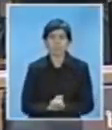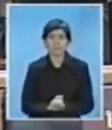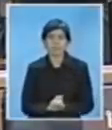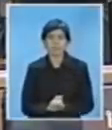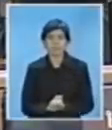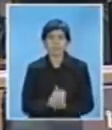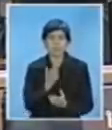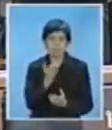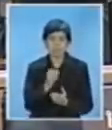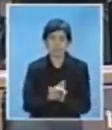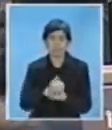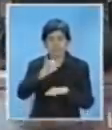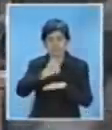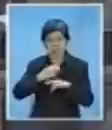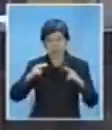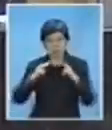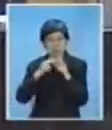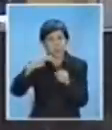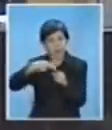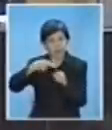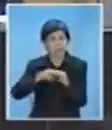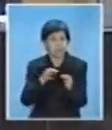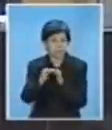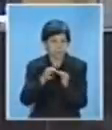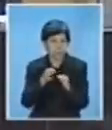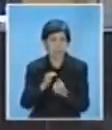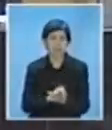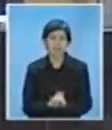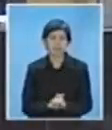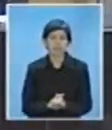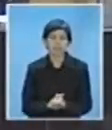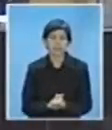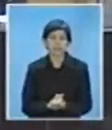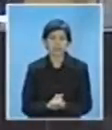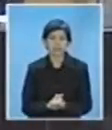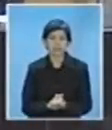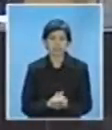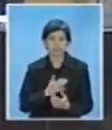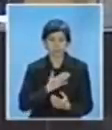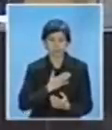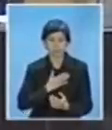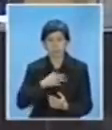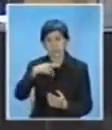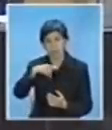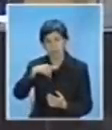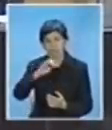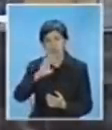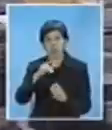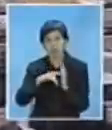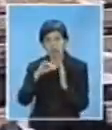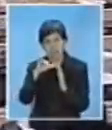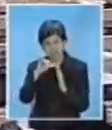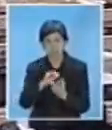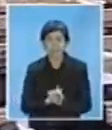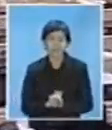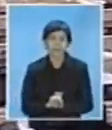ครับเชิญท่านรัฐมนตรีพลังงานชี้แจงครับ ครับผมนายพิชัยนฤทธพันธ์นะครับรัฐม